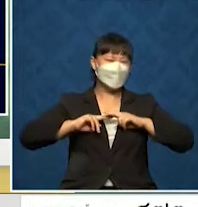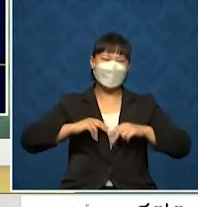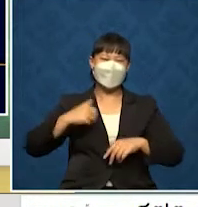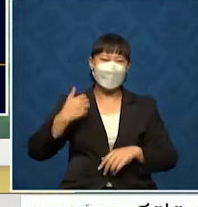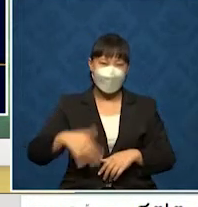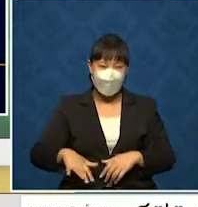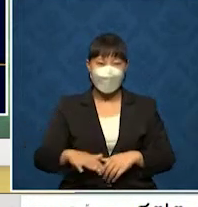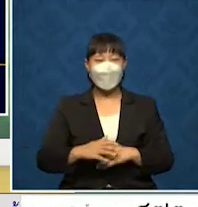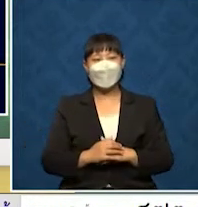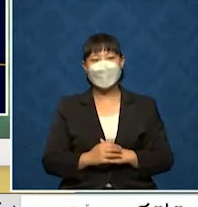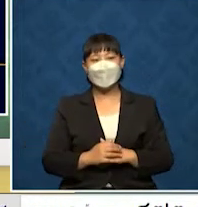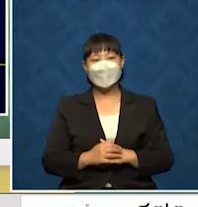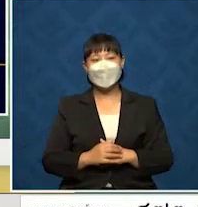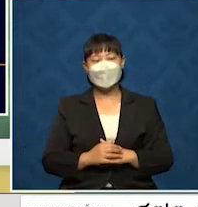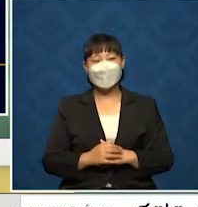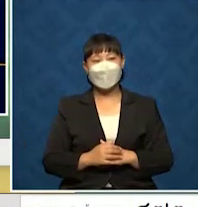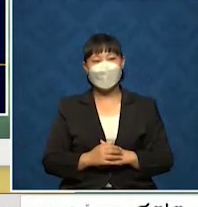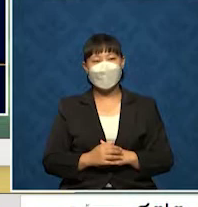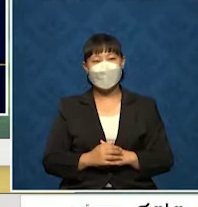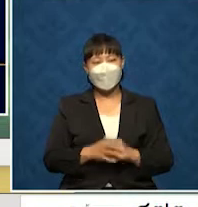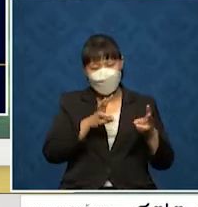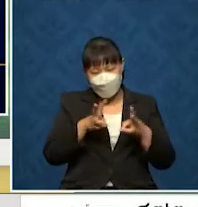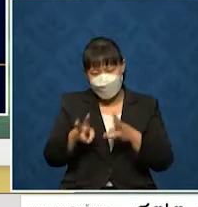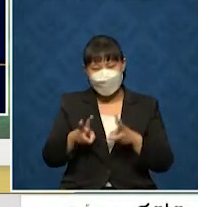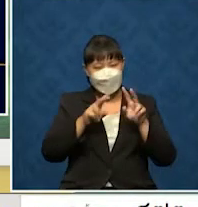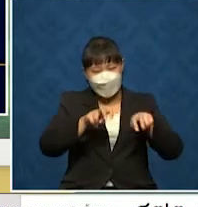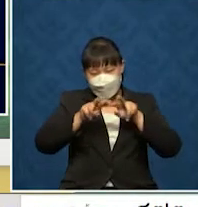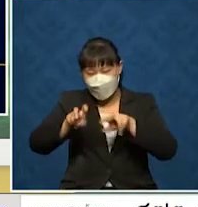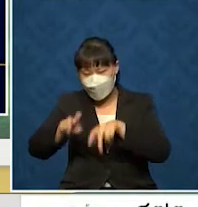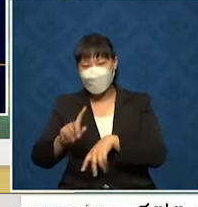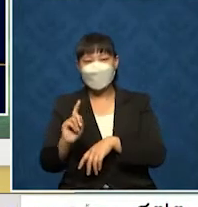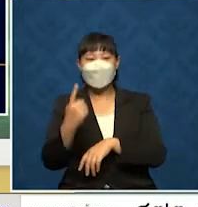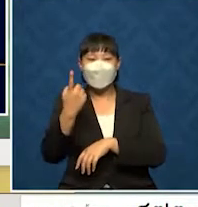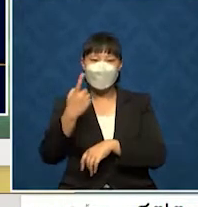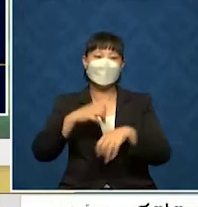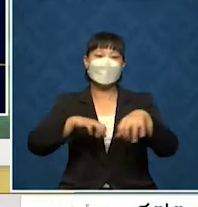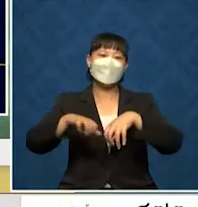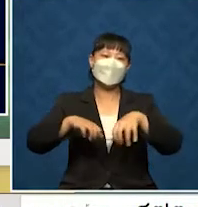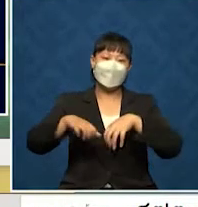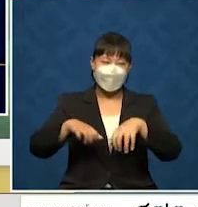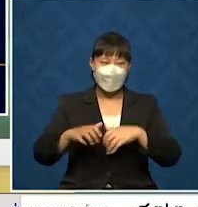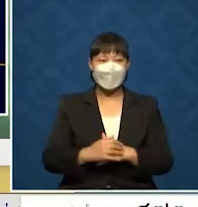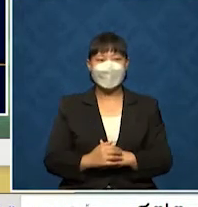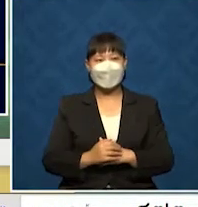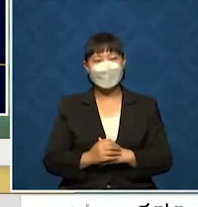ราต้องค้นพบวิธีการใหม่ๆในส่วนการดำเนินการตรงนี้และทำ